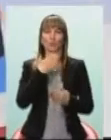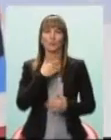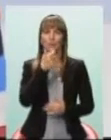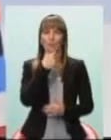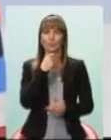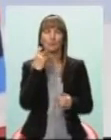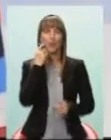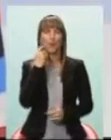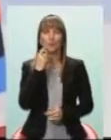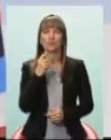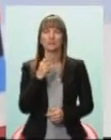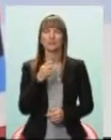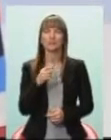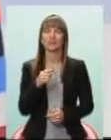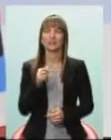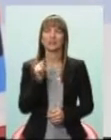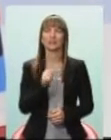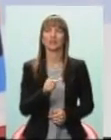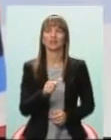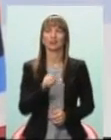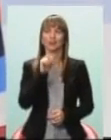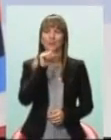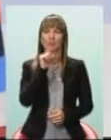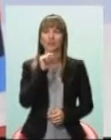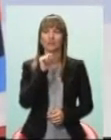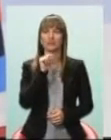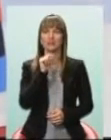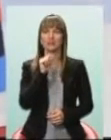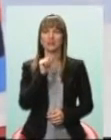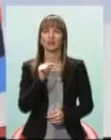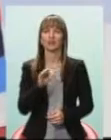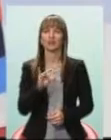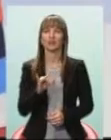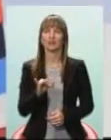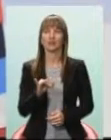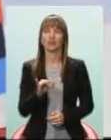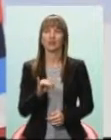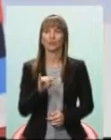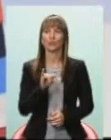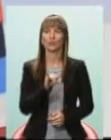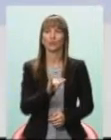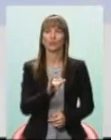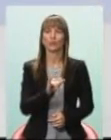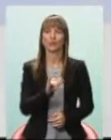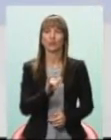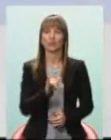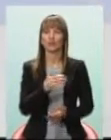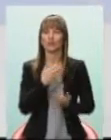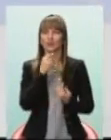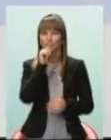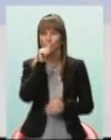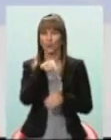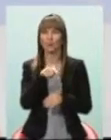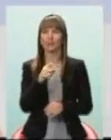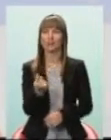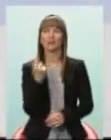мороз. Пингвины не птицы, и нет у них клюва. Это